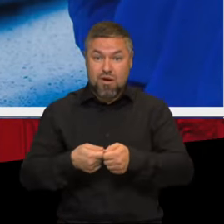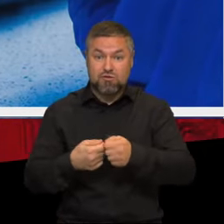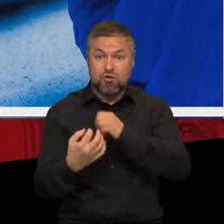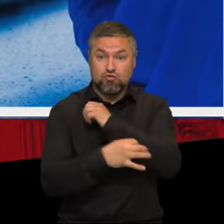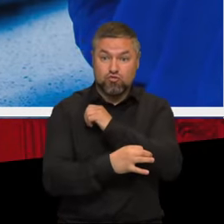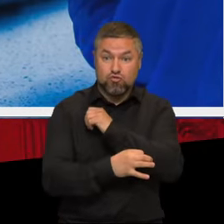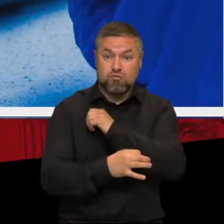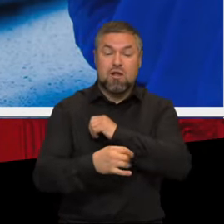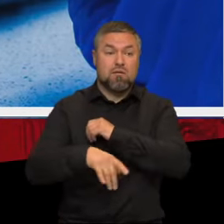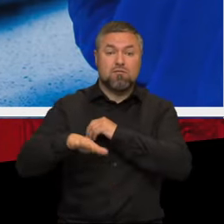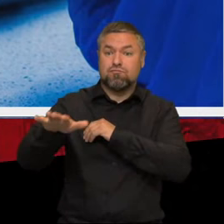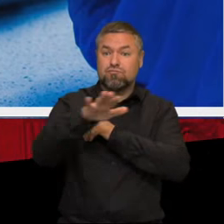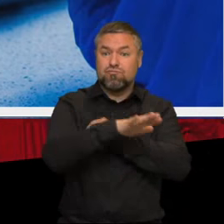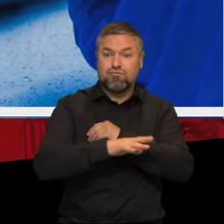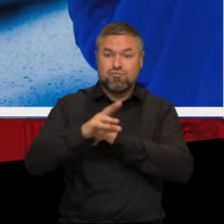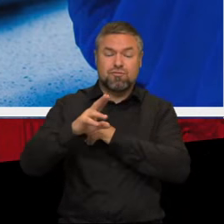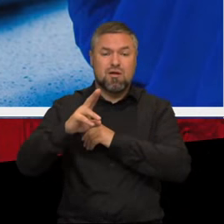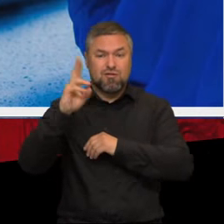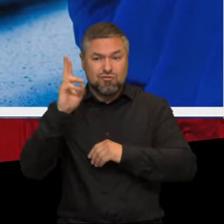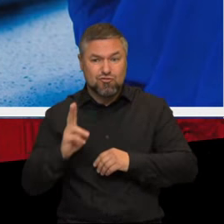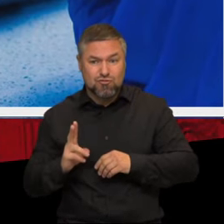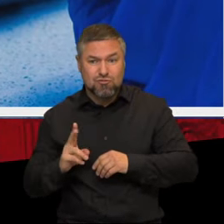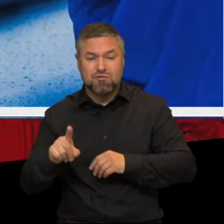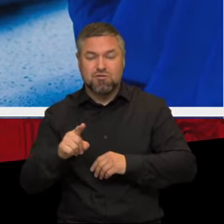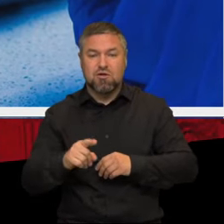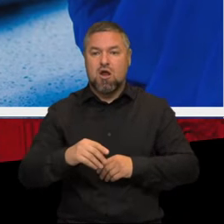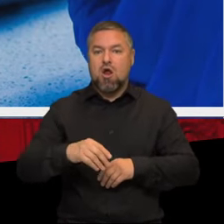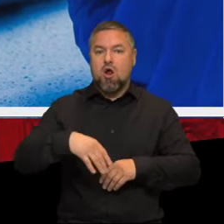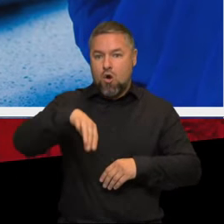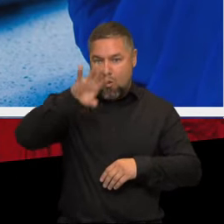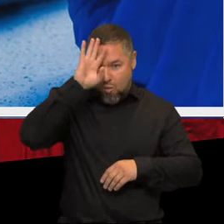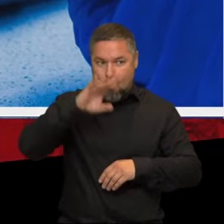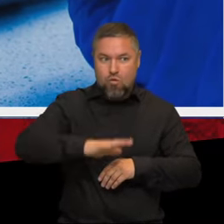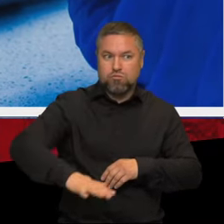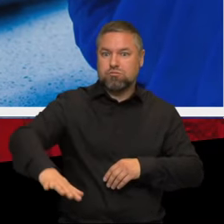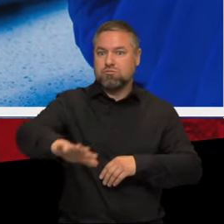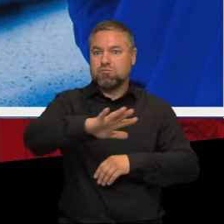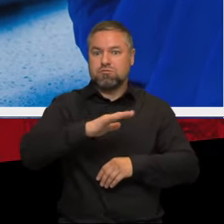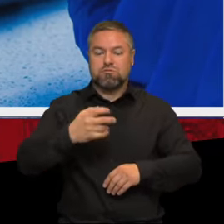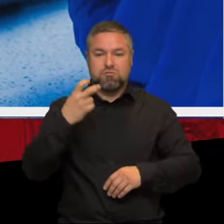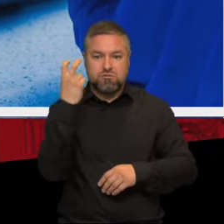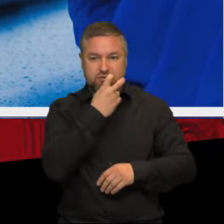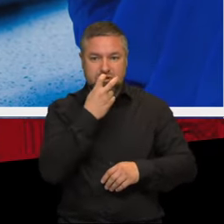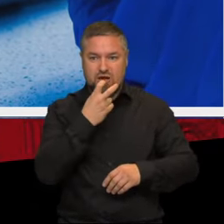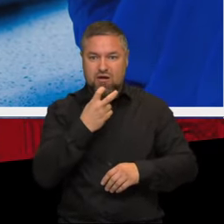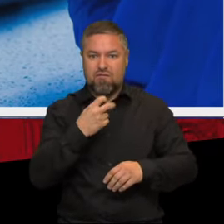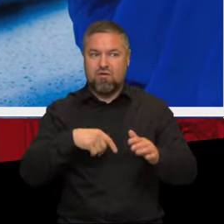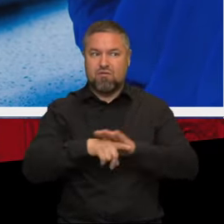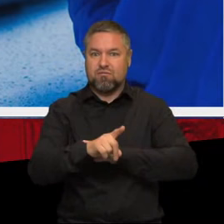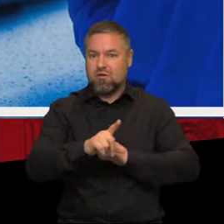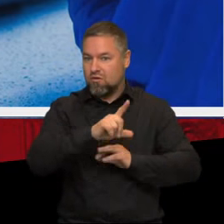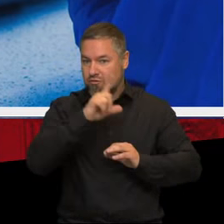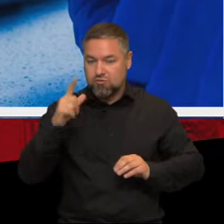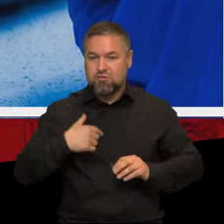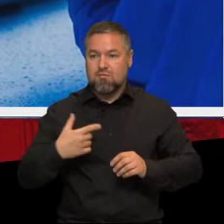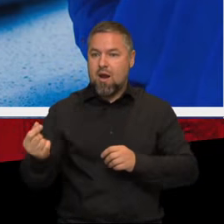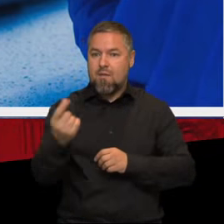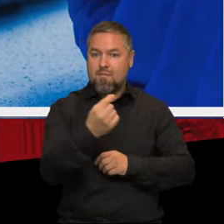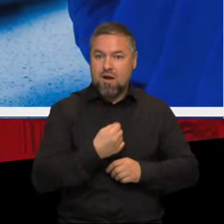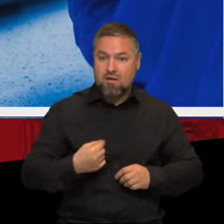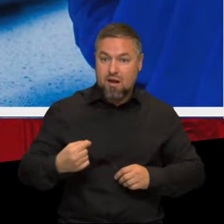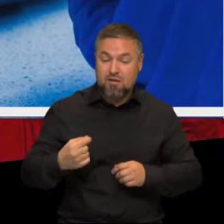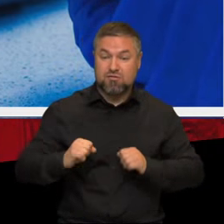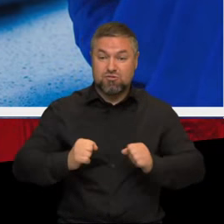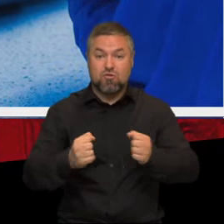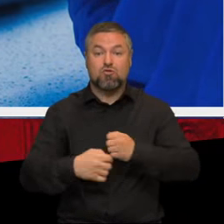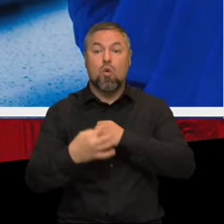sprawia, że Łódź Akademicka staje się jeszcze bardziej prestiżowa w ujęciu globalnym. Partnerem licznych naszych działań został Uniwersytet